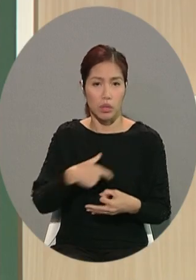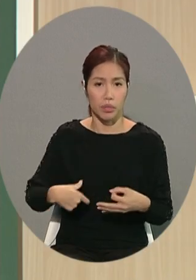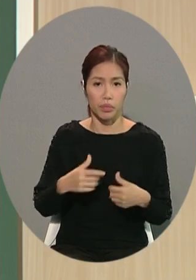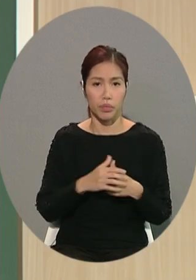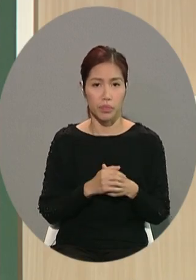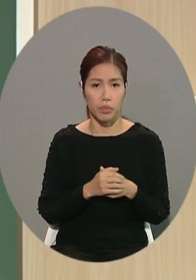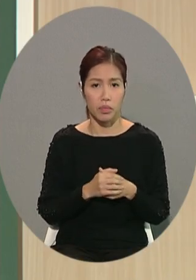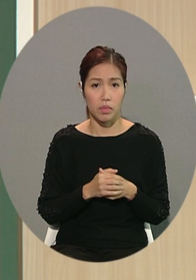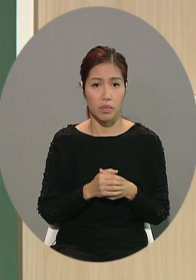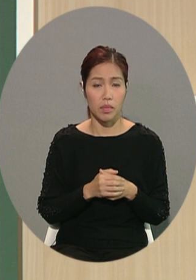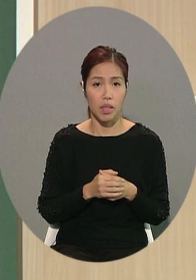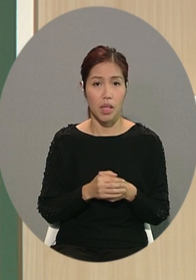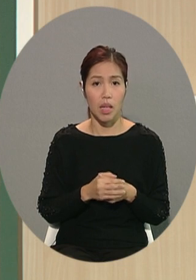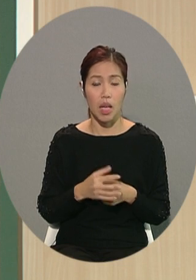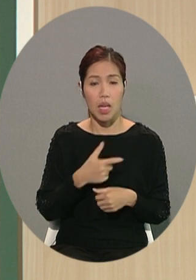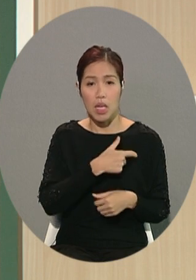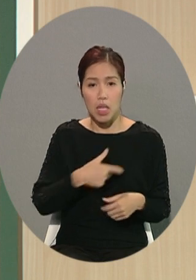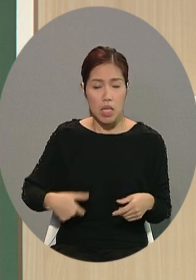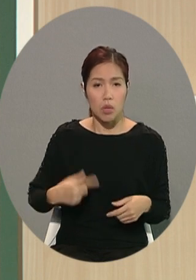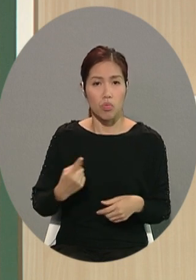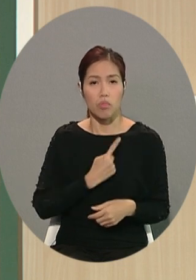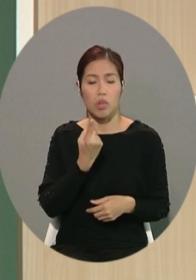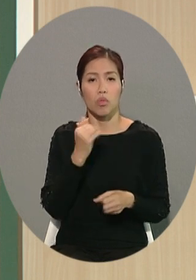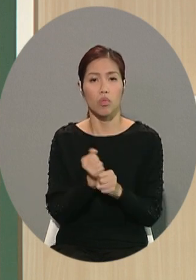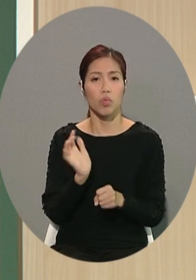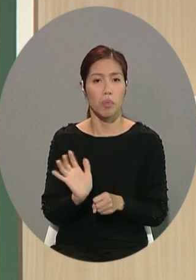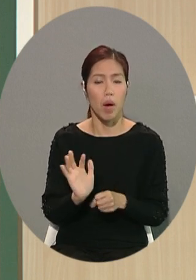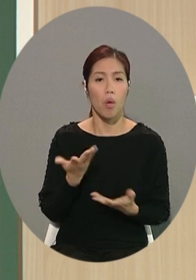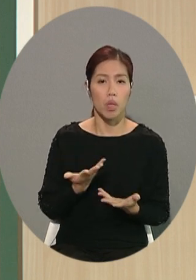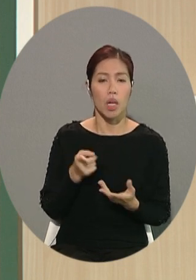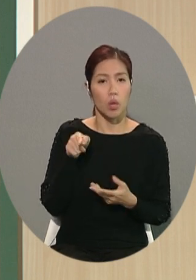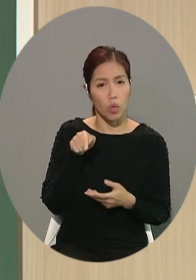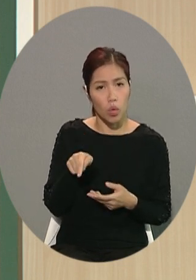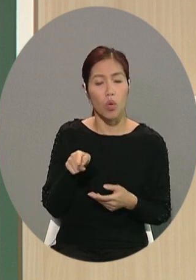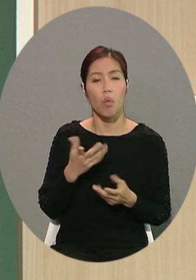的。那議員可能不是一個人工作的，有沒有你覺得他或者他的團隊